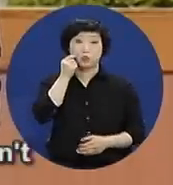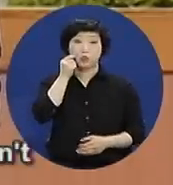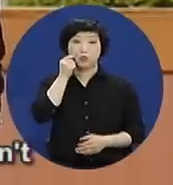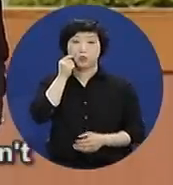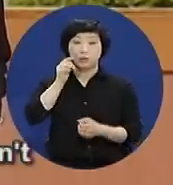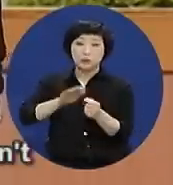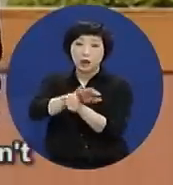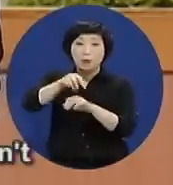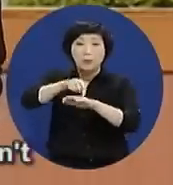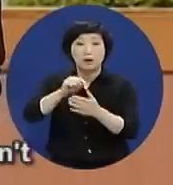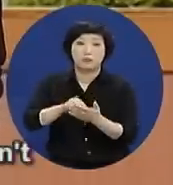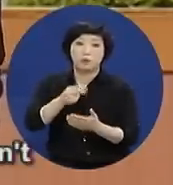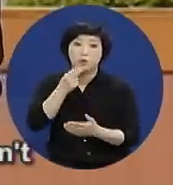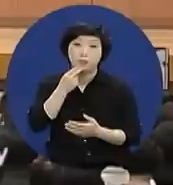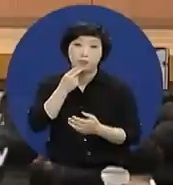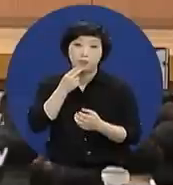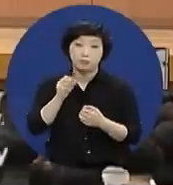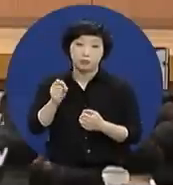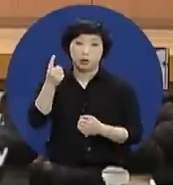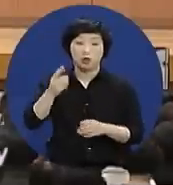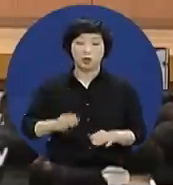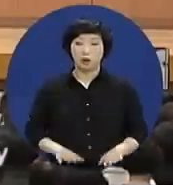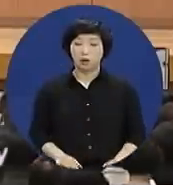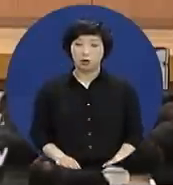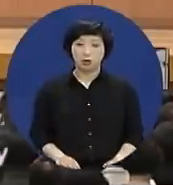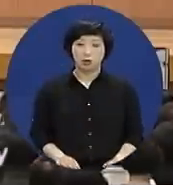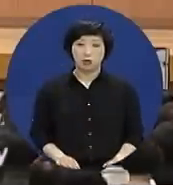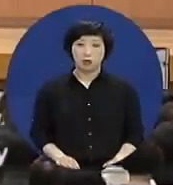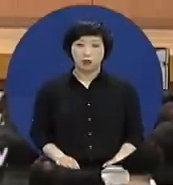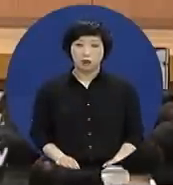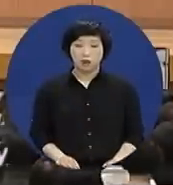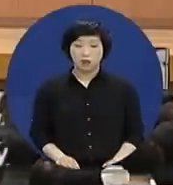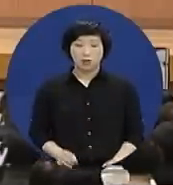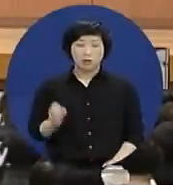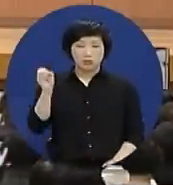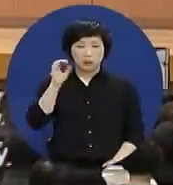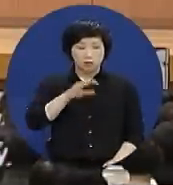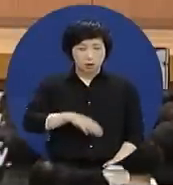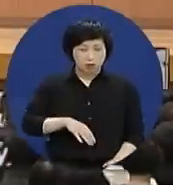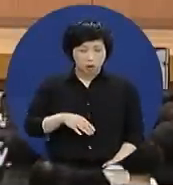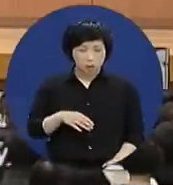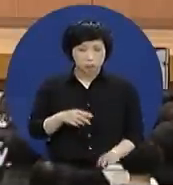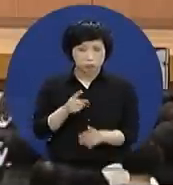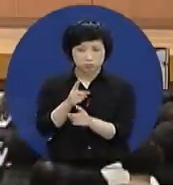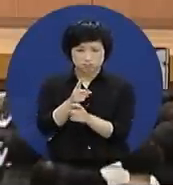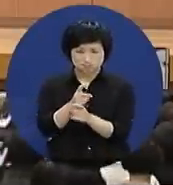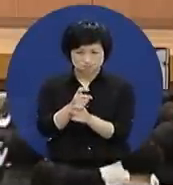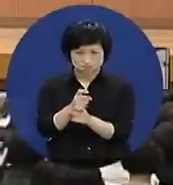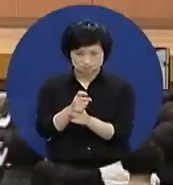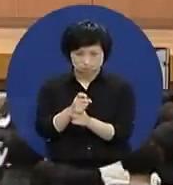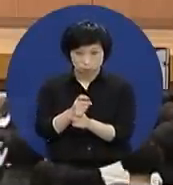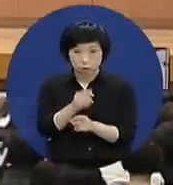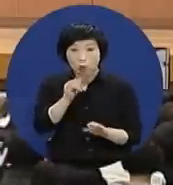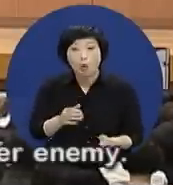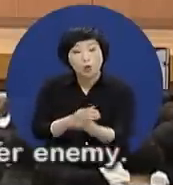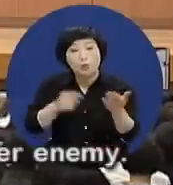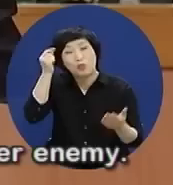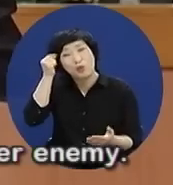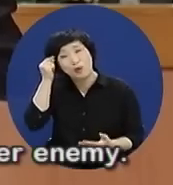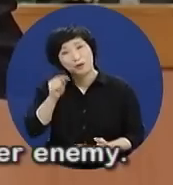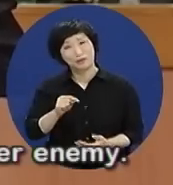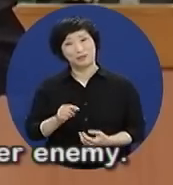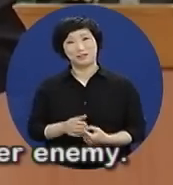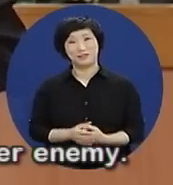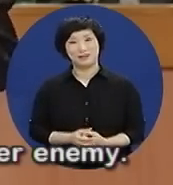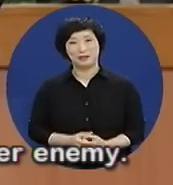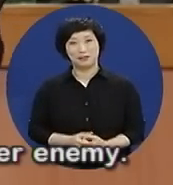愛する心がないからですわけもなく互いに敵にしますそうする理由がない